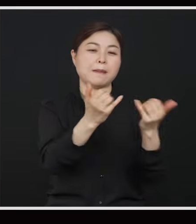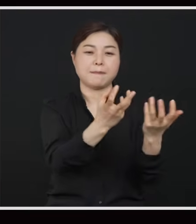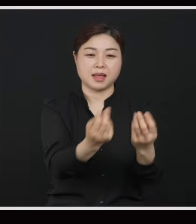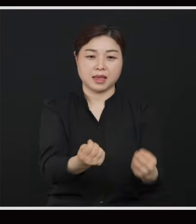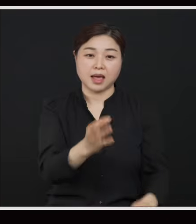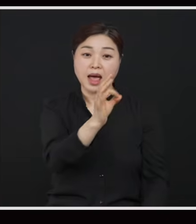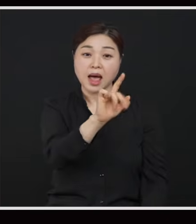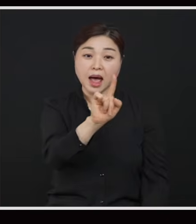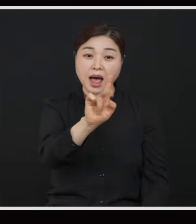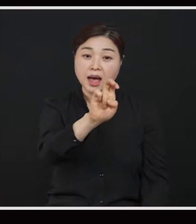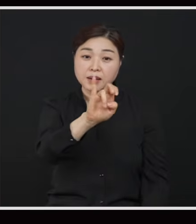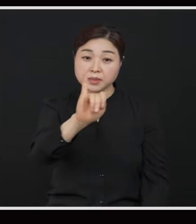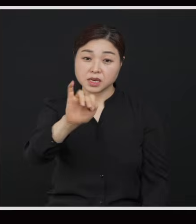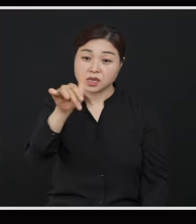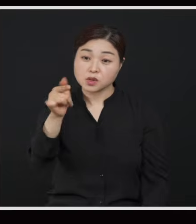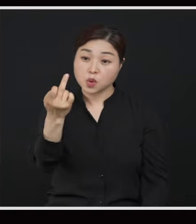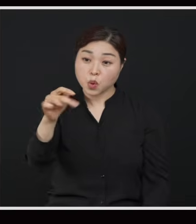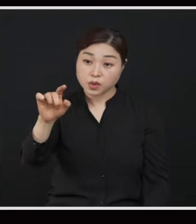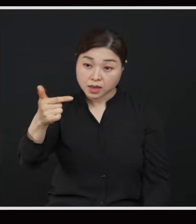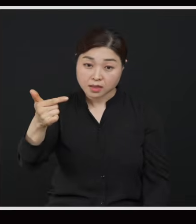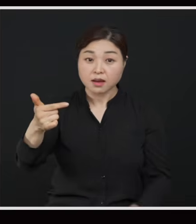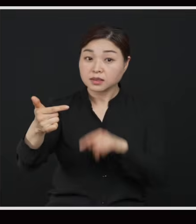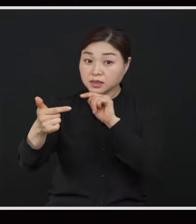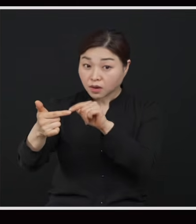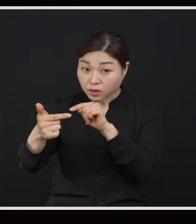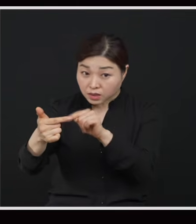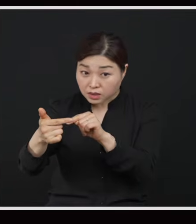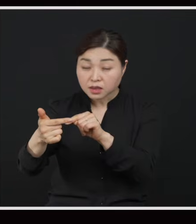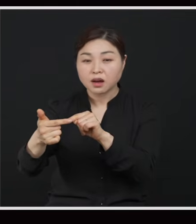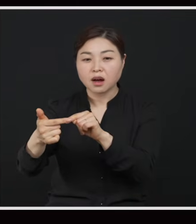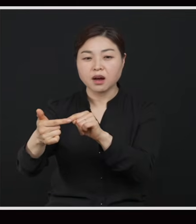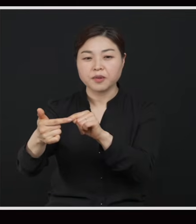분들이 많더라고요. 아미노산이 뭐냐?